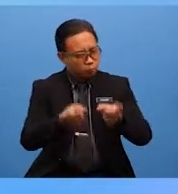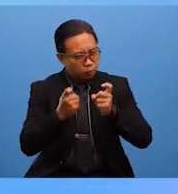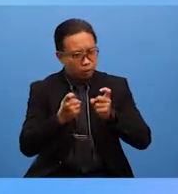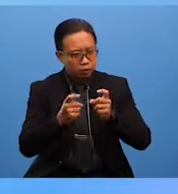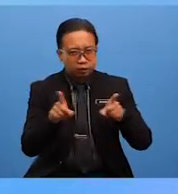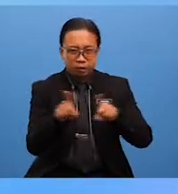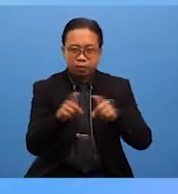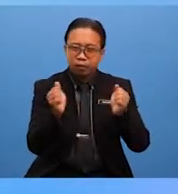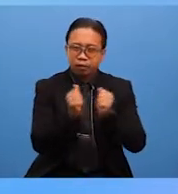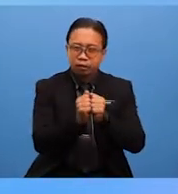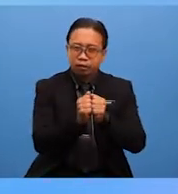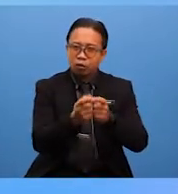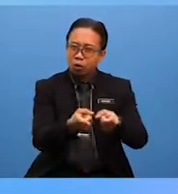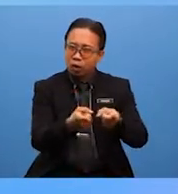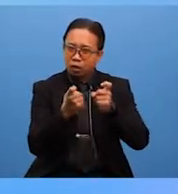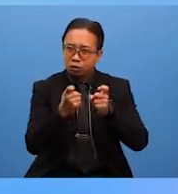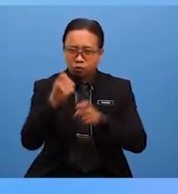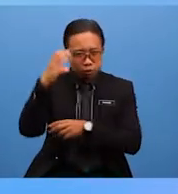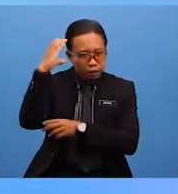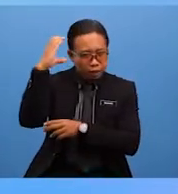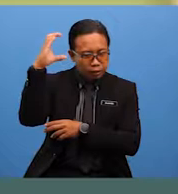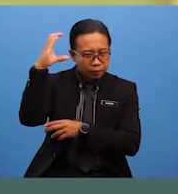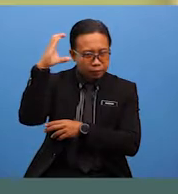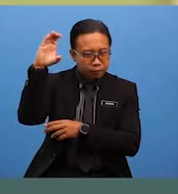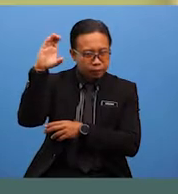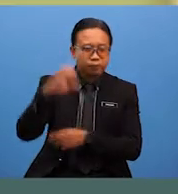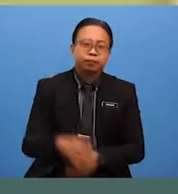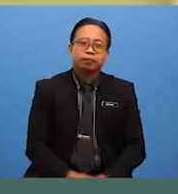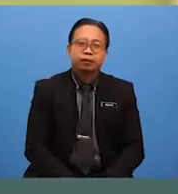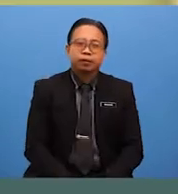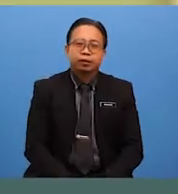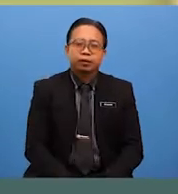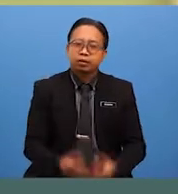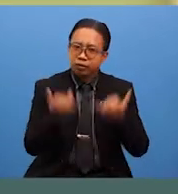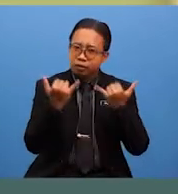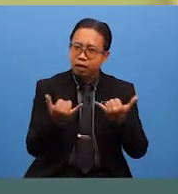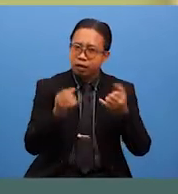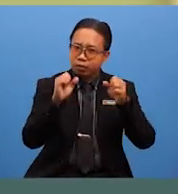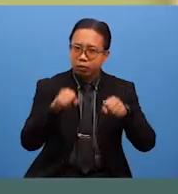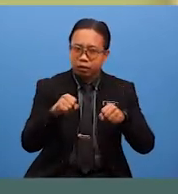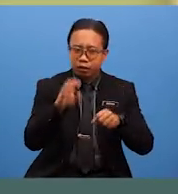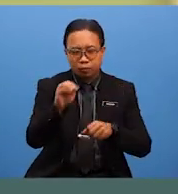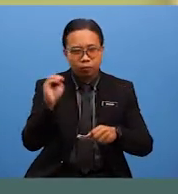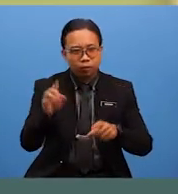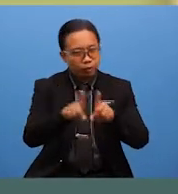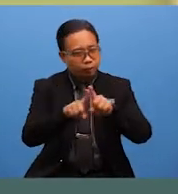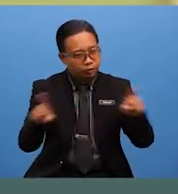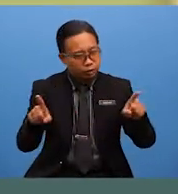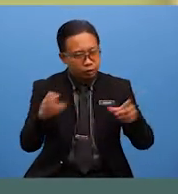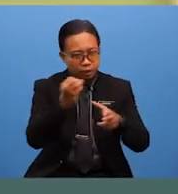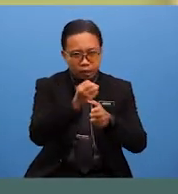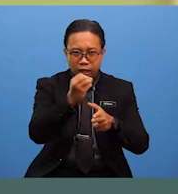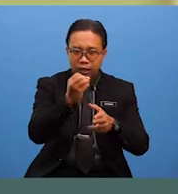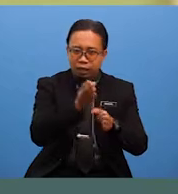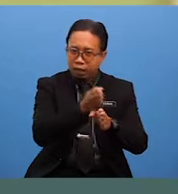menyamai kelajuan cahaya sekarang Bolehkah murid-murid pizza Khan antara